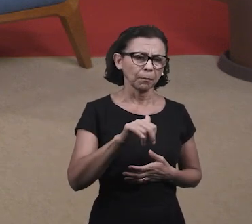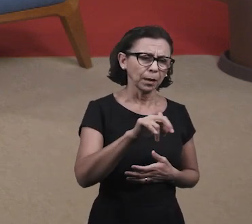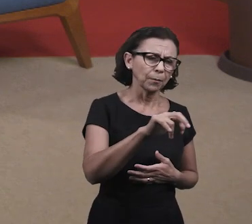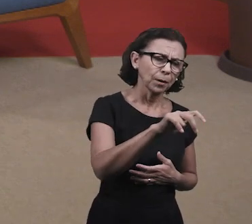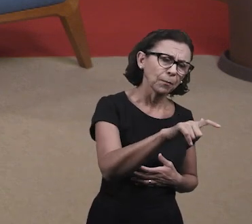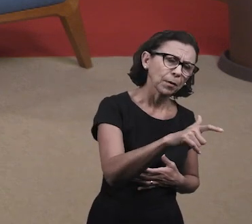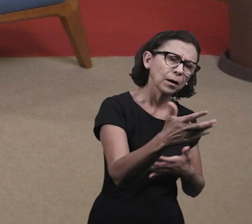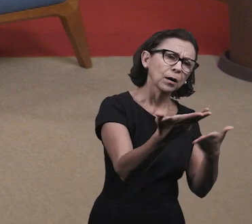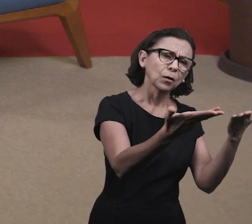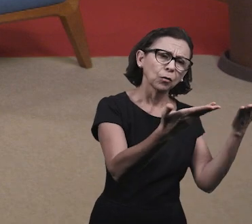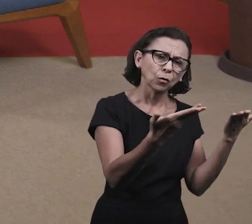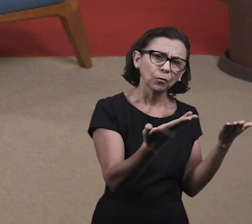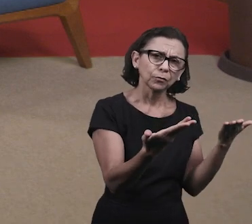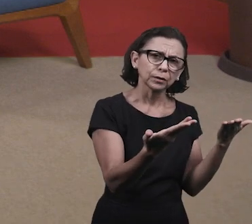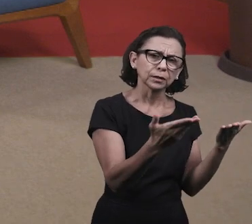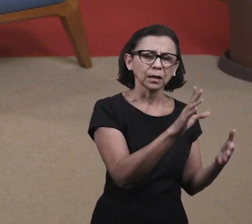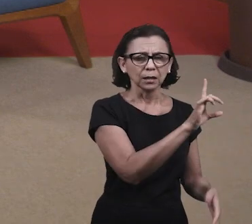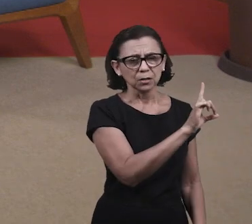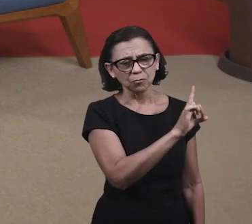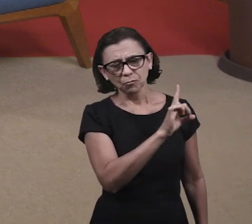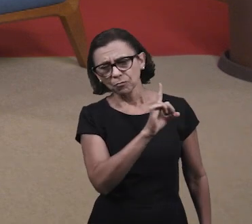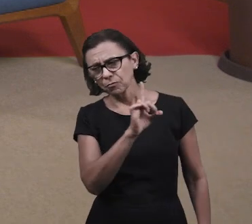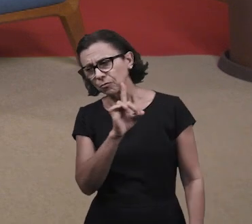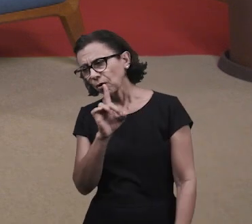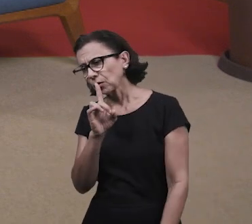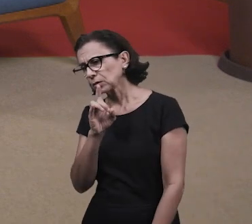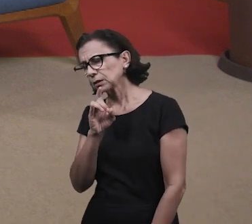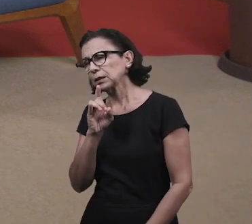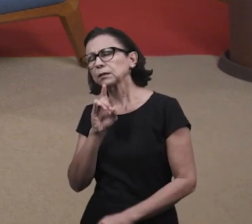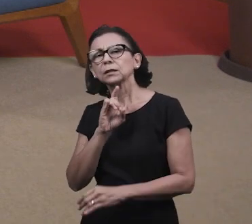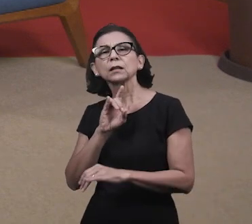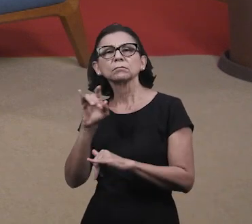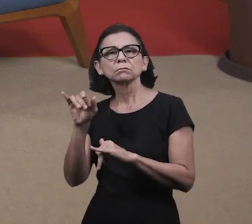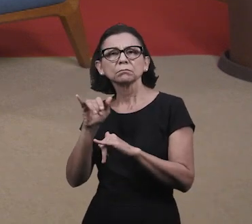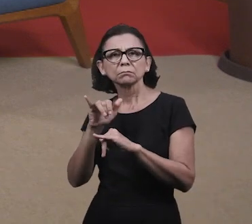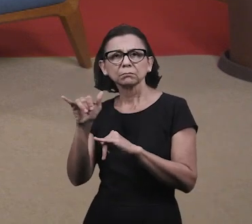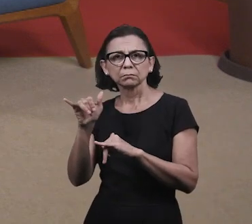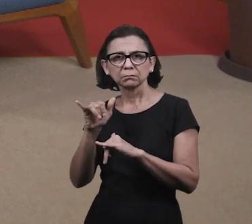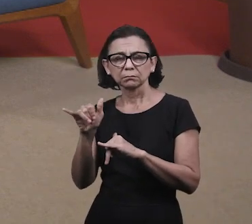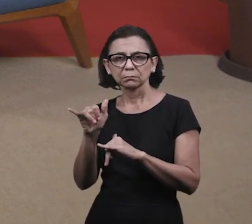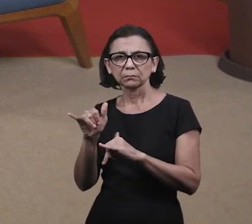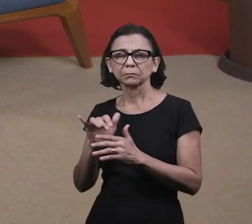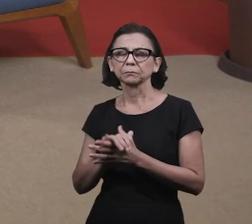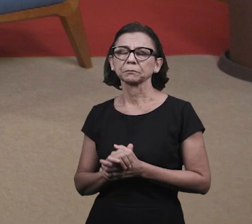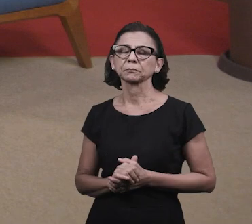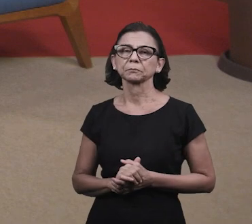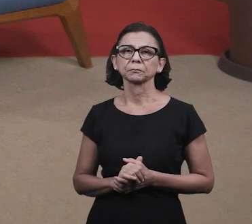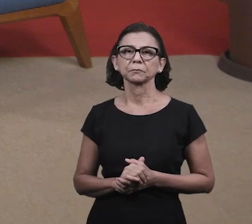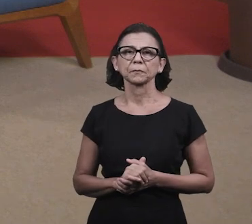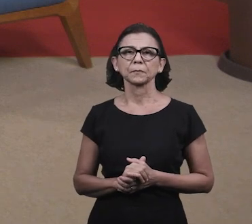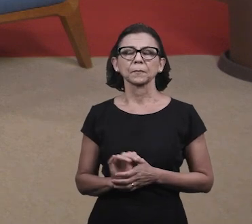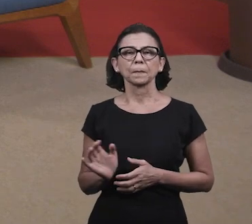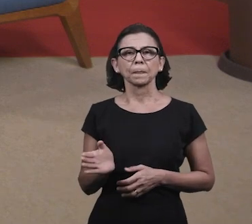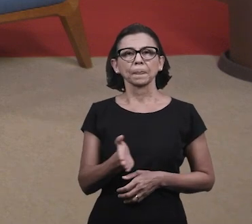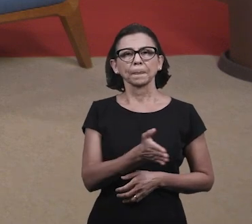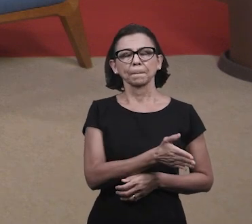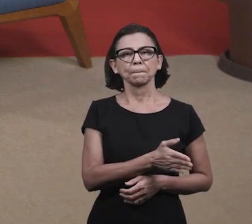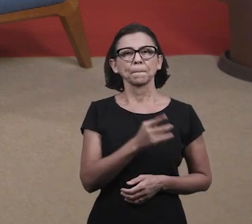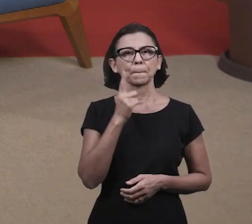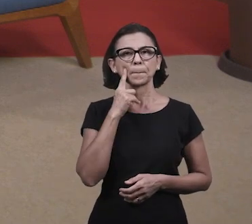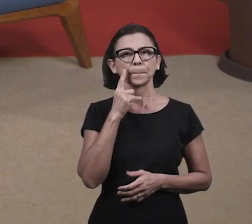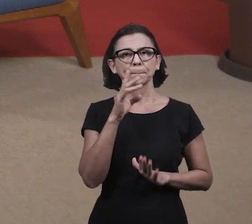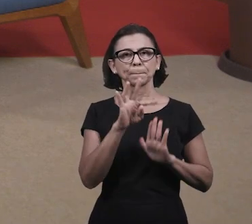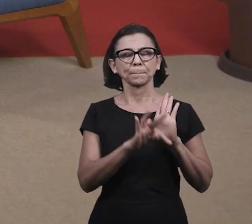revient, il apporte des notices, des nouvelles à son Seigneur. Nous allons voir 3 textes de la Bible, nous